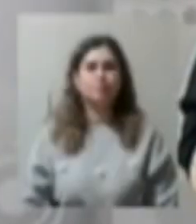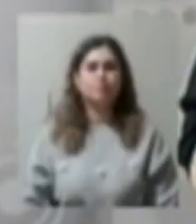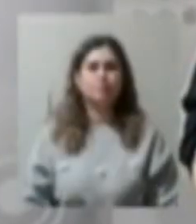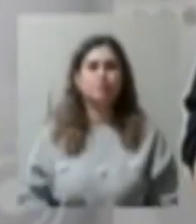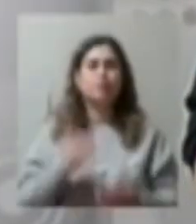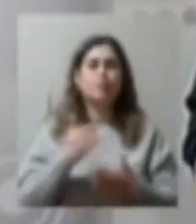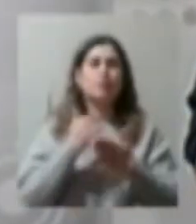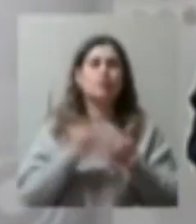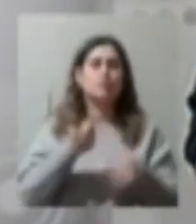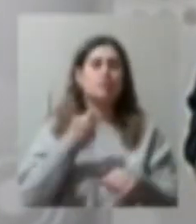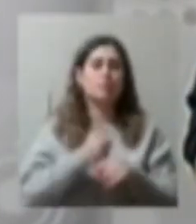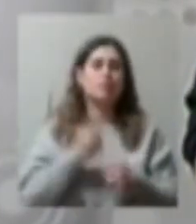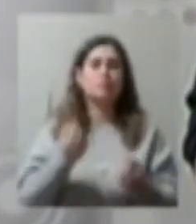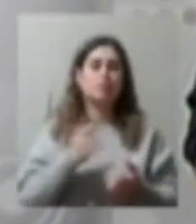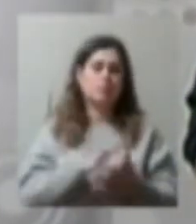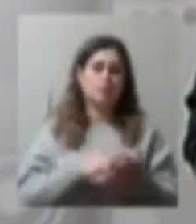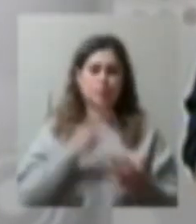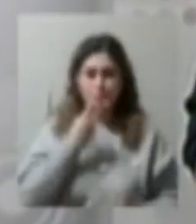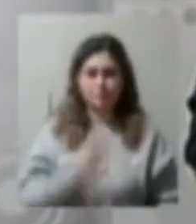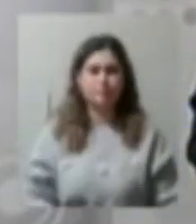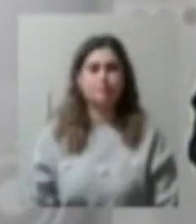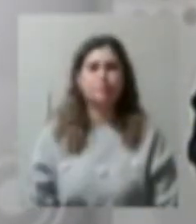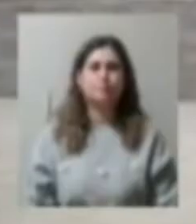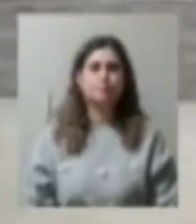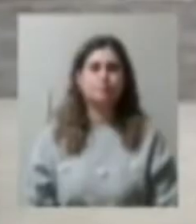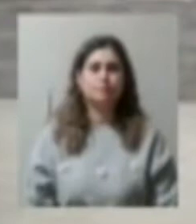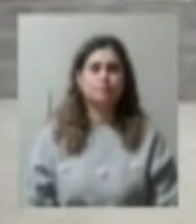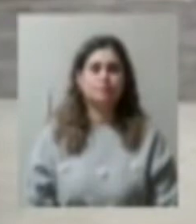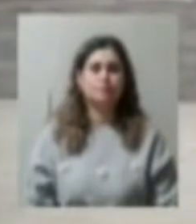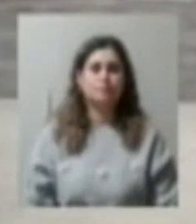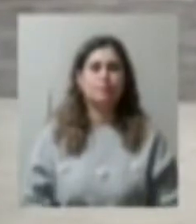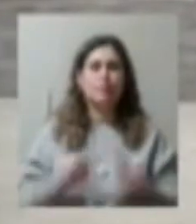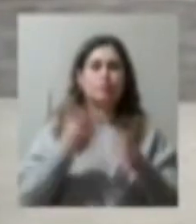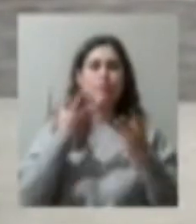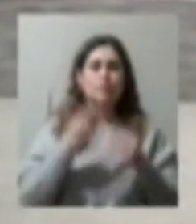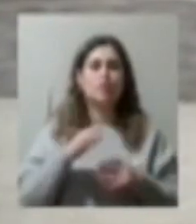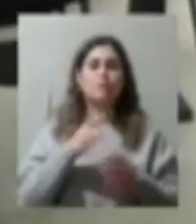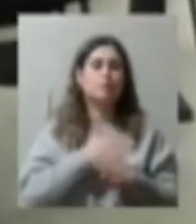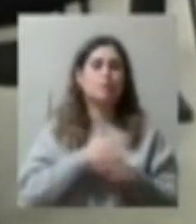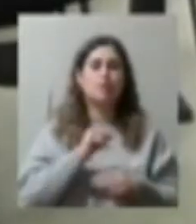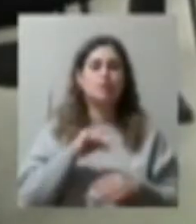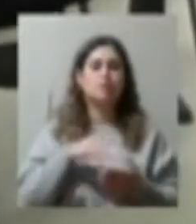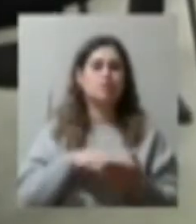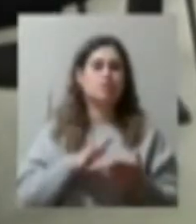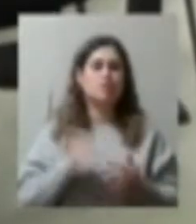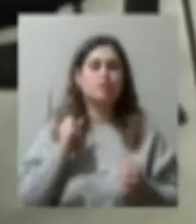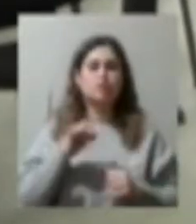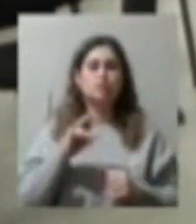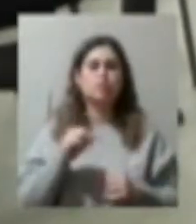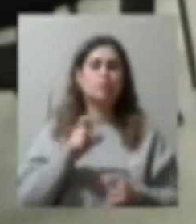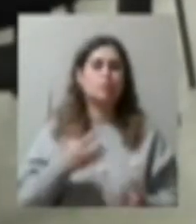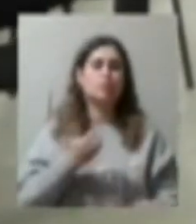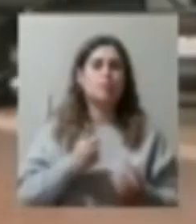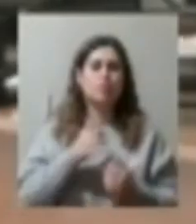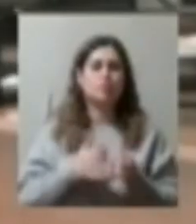Програма «Сьогодні головне» триває, і далі ви побачите. Другий день відділ реєстрації місця проживання фізичних осіб приймає херсонців у